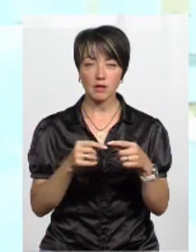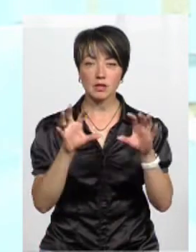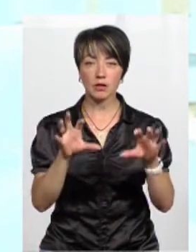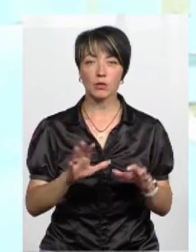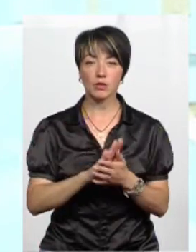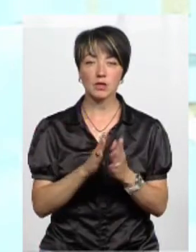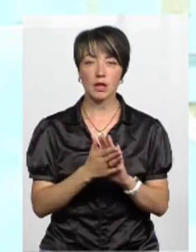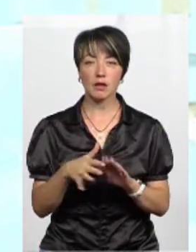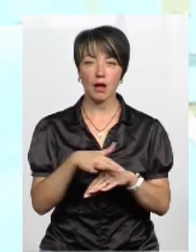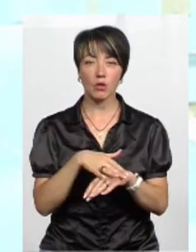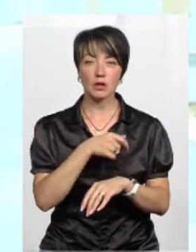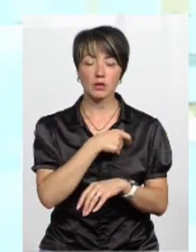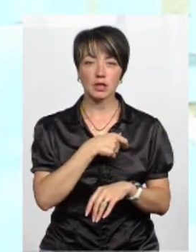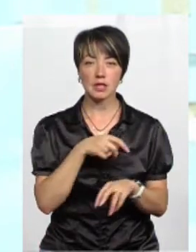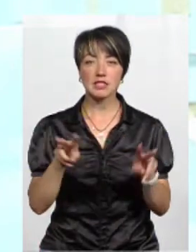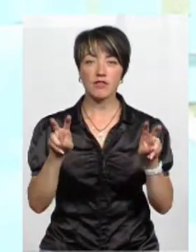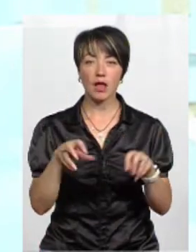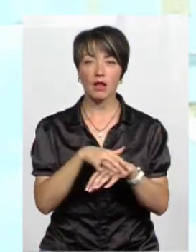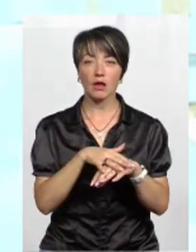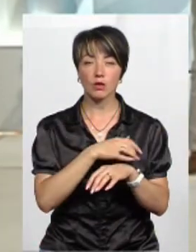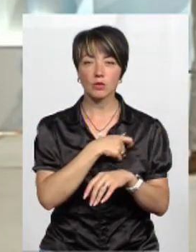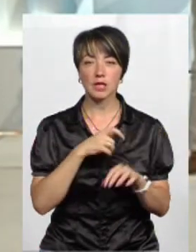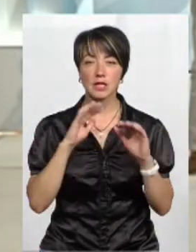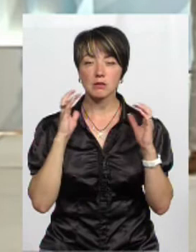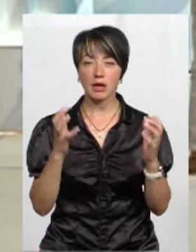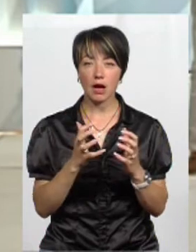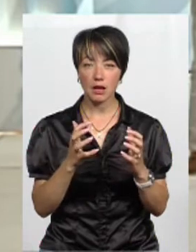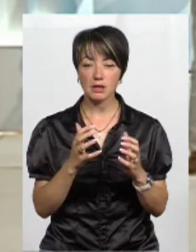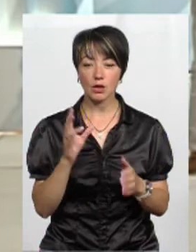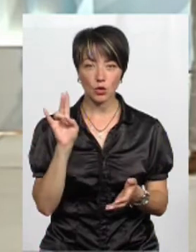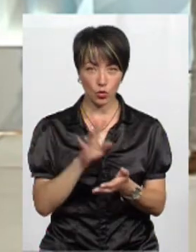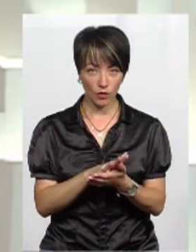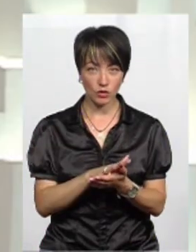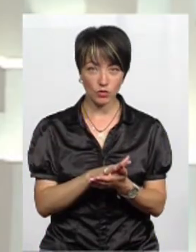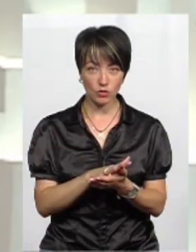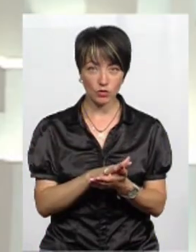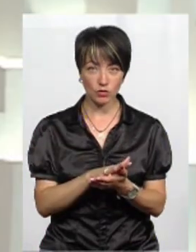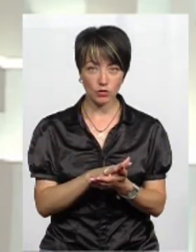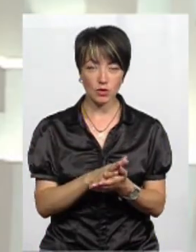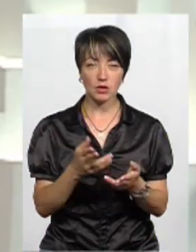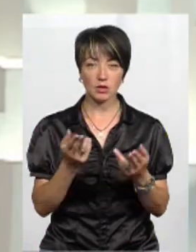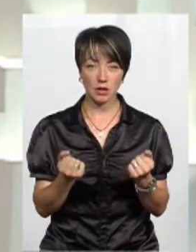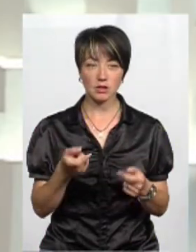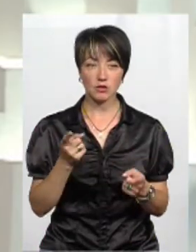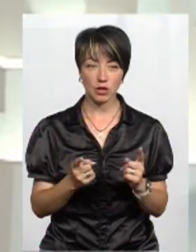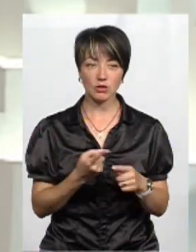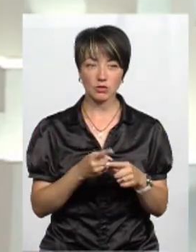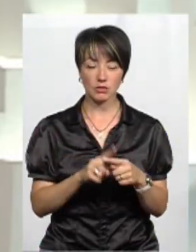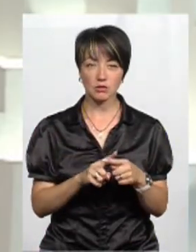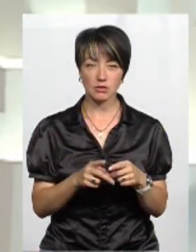про статус народного депутата. Звання народного депутата зберігається за ним довічно? Звичайно, що